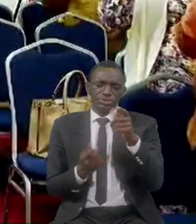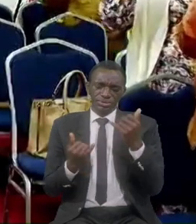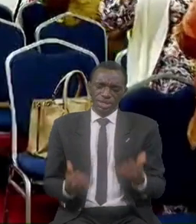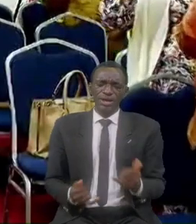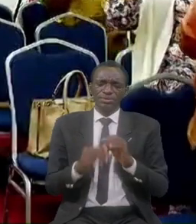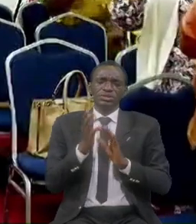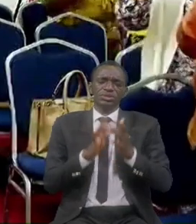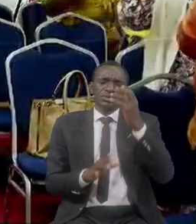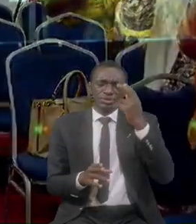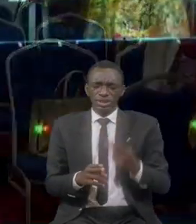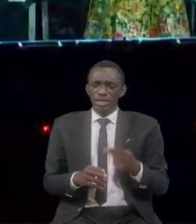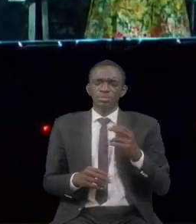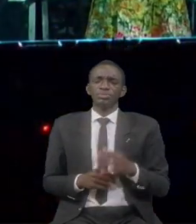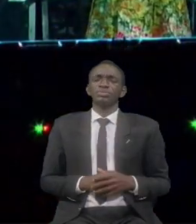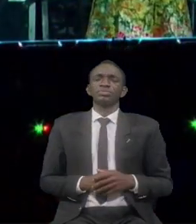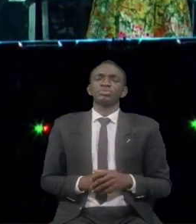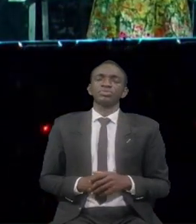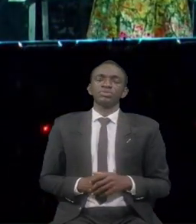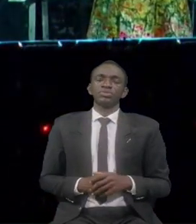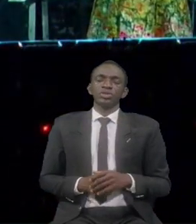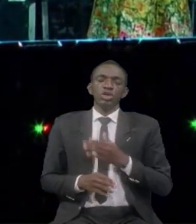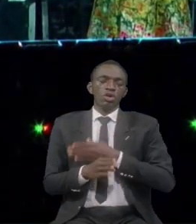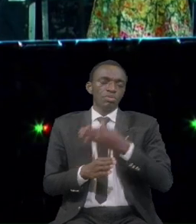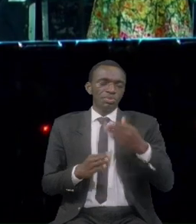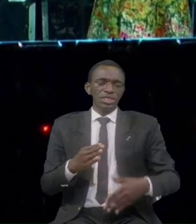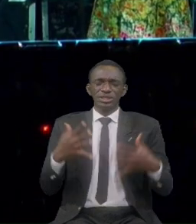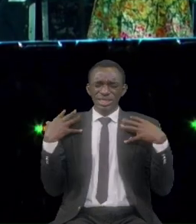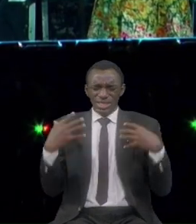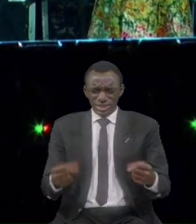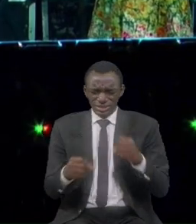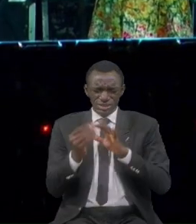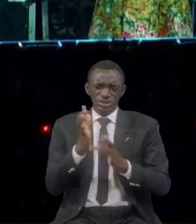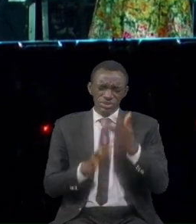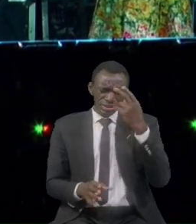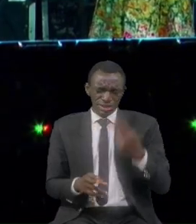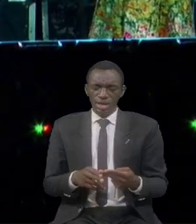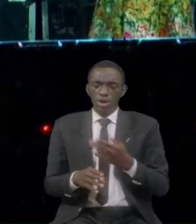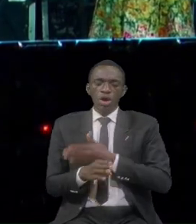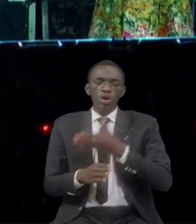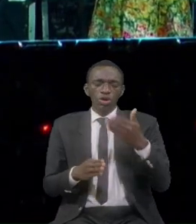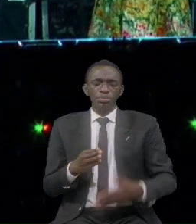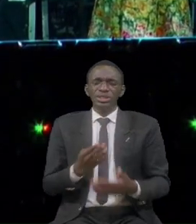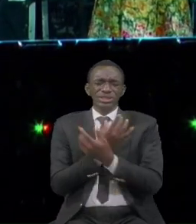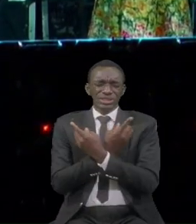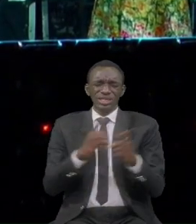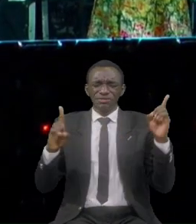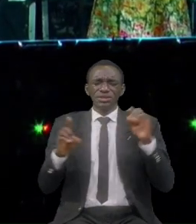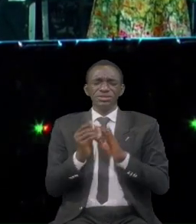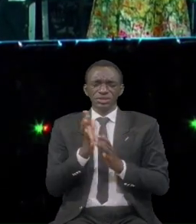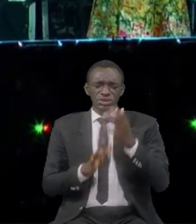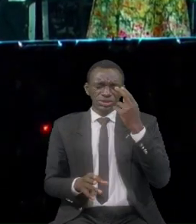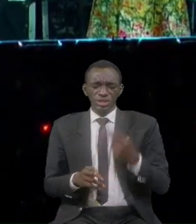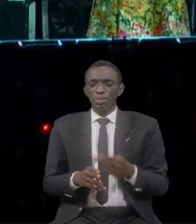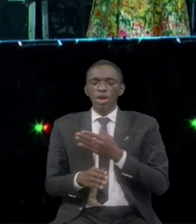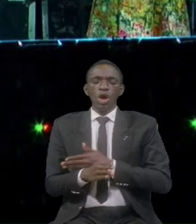Ginoo maabot kanimo karon. Total healing. Tipuon na kayuhan. Total deliverance. Tipuon na kagawasan. Complete